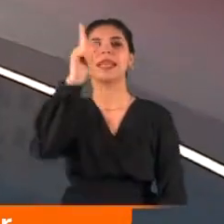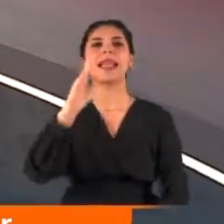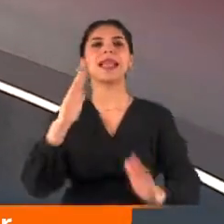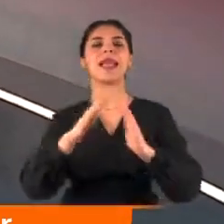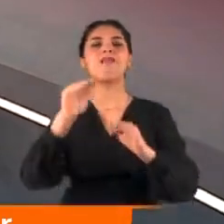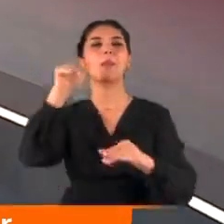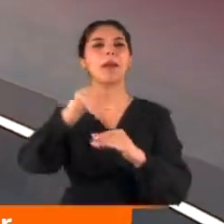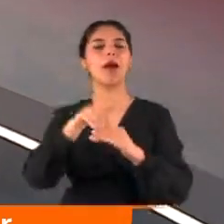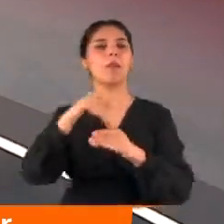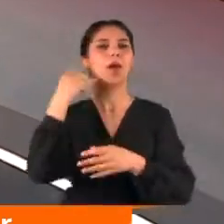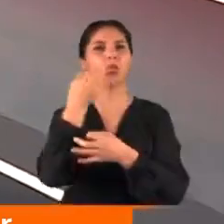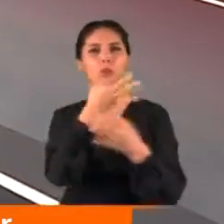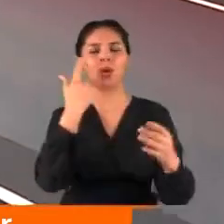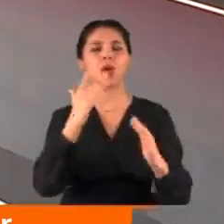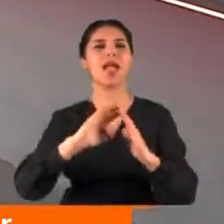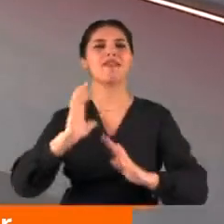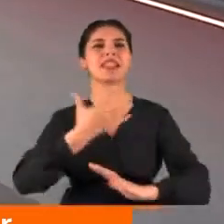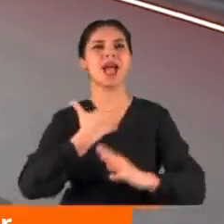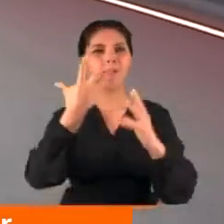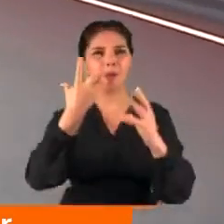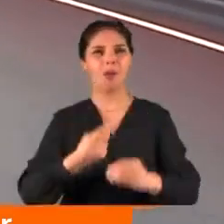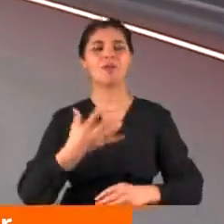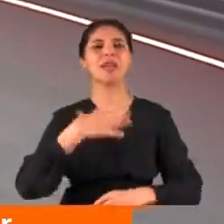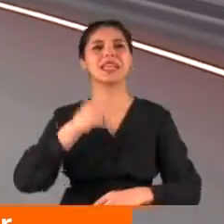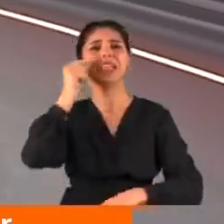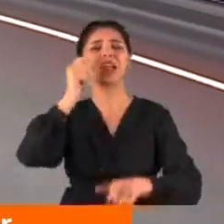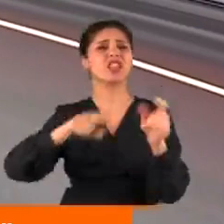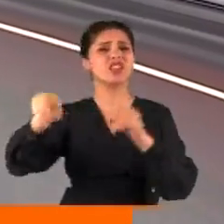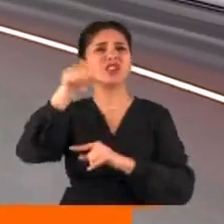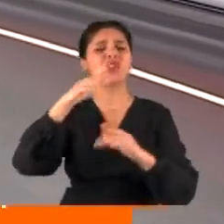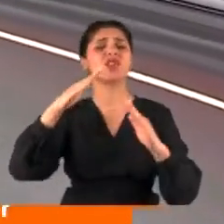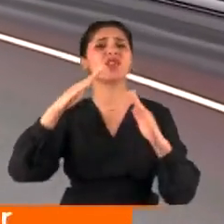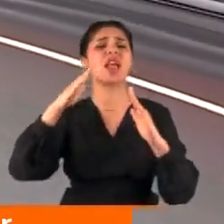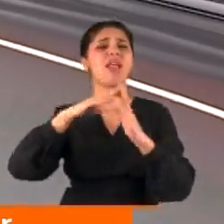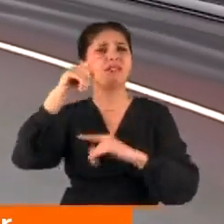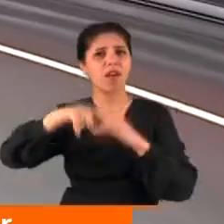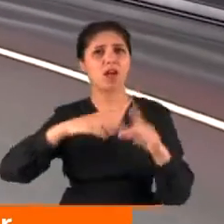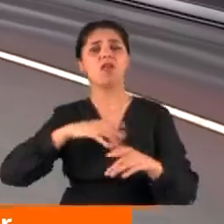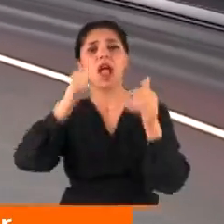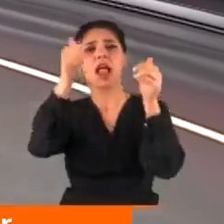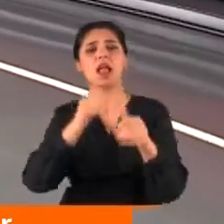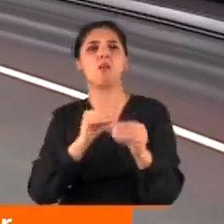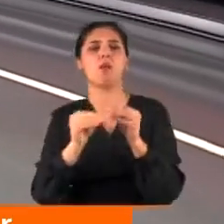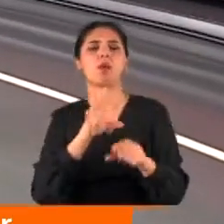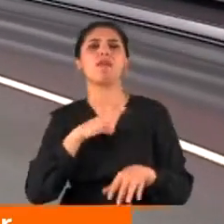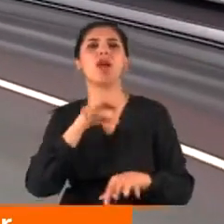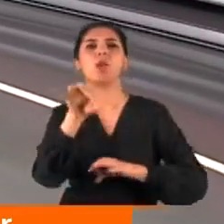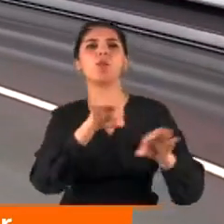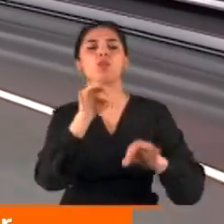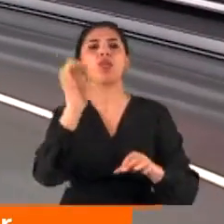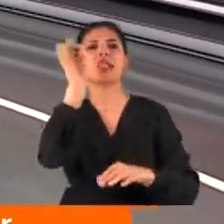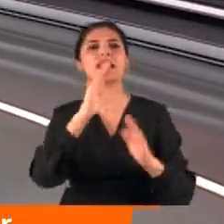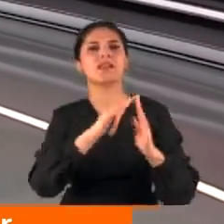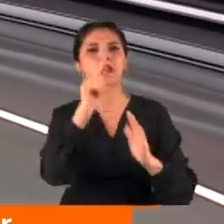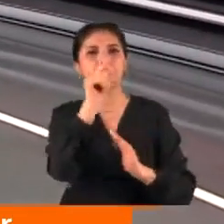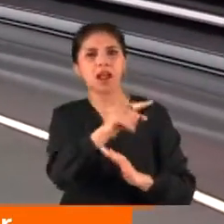İlk evim kampanyasının duyurulmasıyla ev sahibi olmak isteyen herkes arayışta, ancak ilanlarda önemli bir sorun yaşıyorlar. Müteahhitlerin sıfır konutlarının